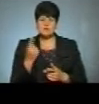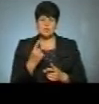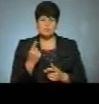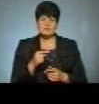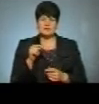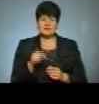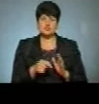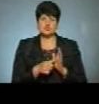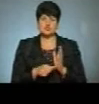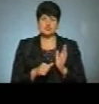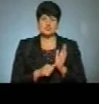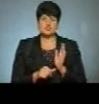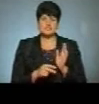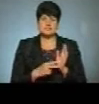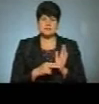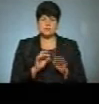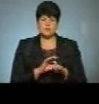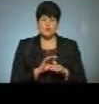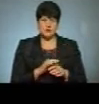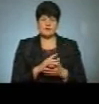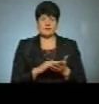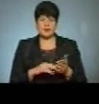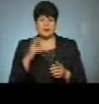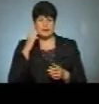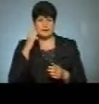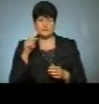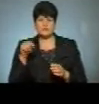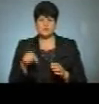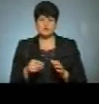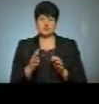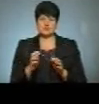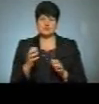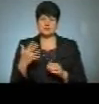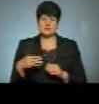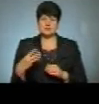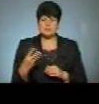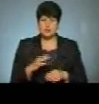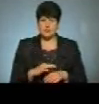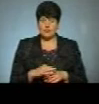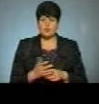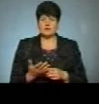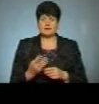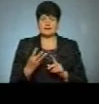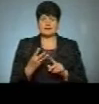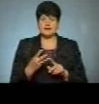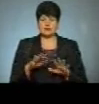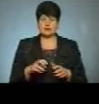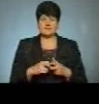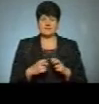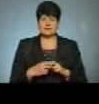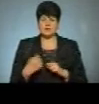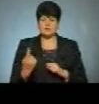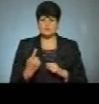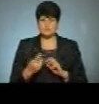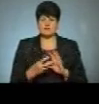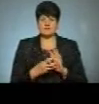області 1667 хворих, далі йде місто Київ 1453 хворих та на третьому місці Івано-Франківська